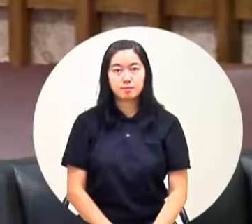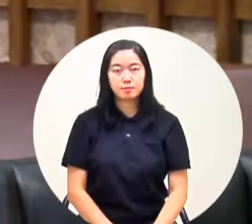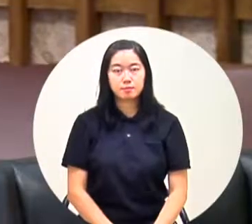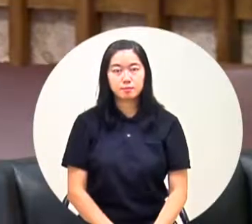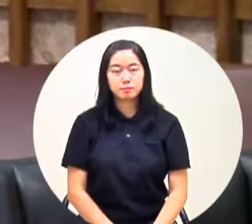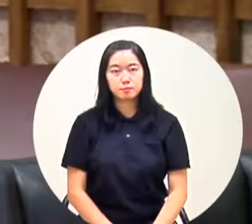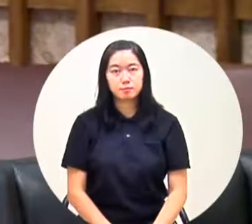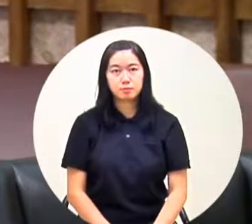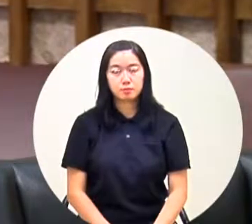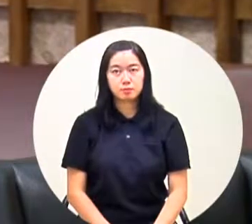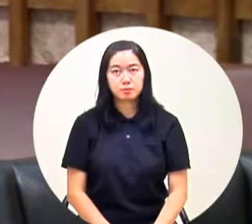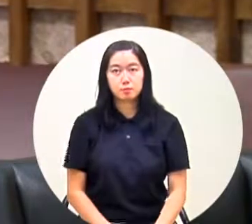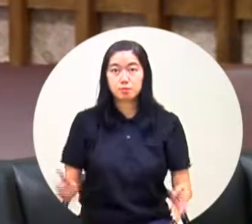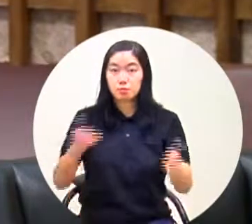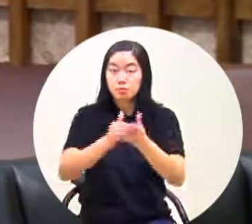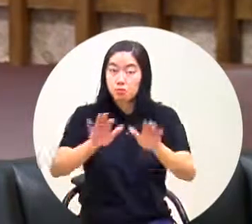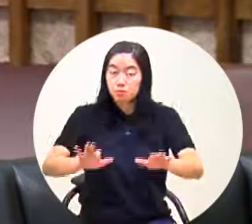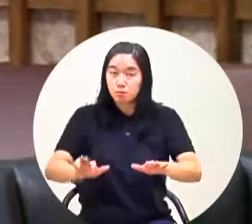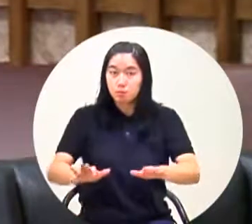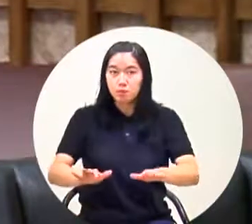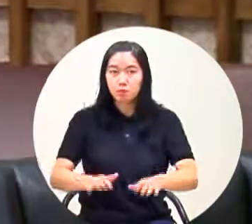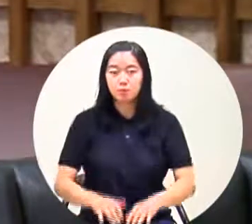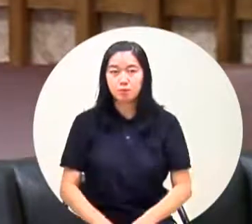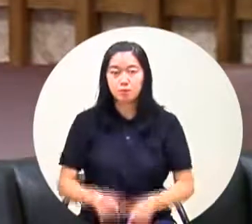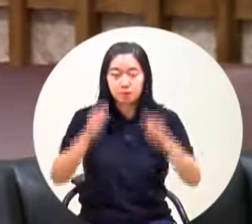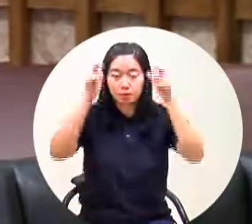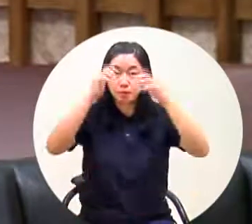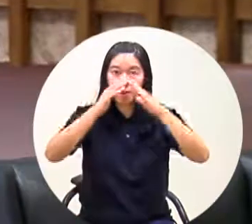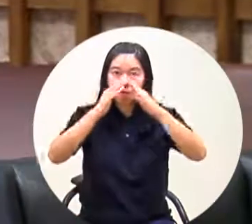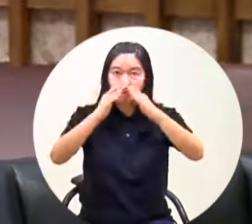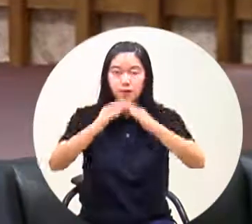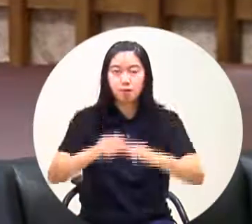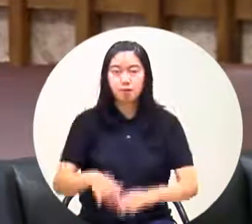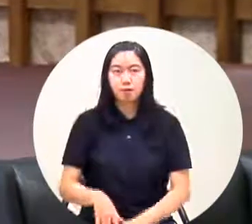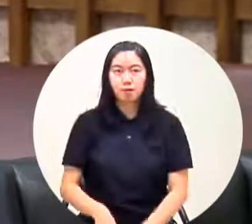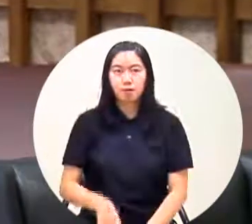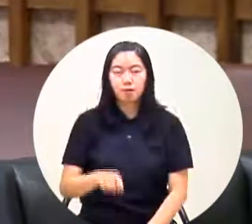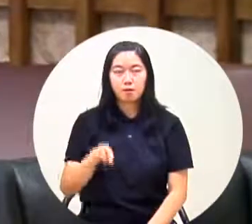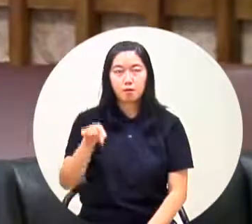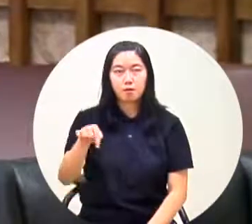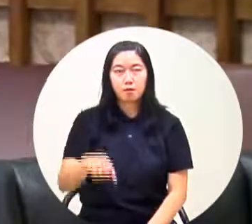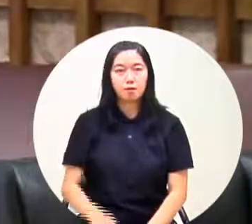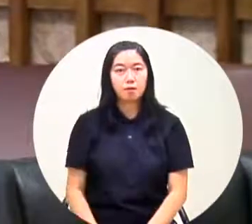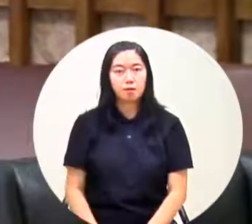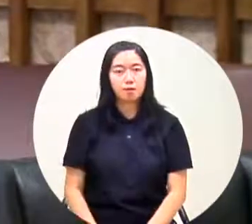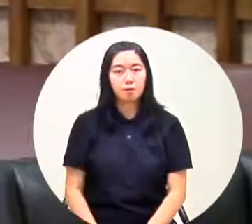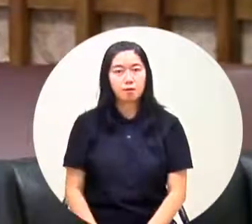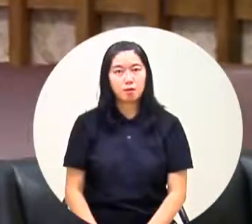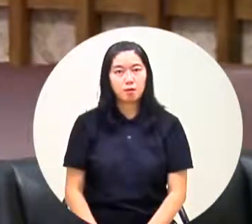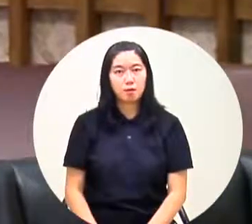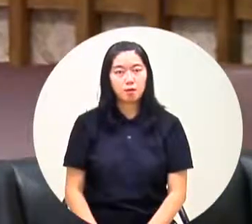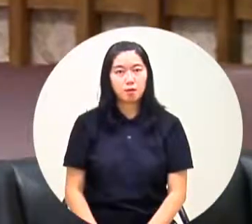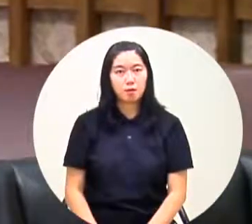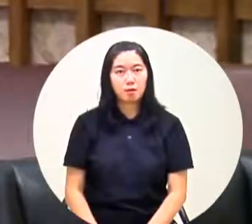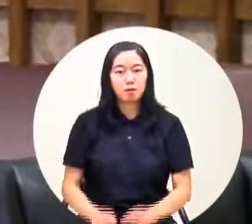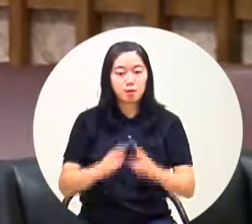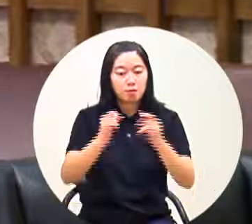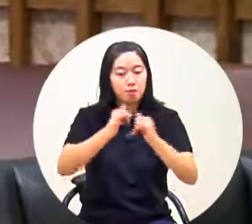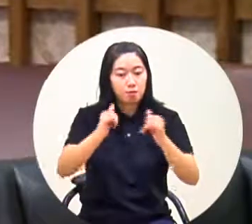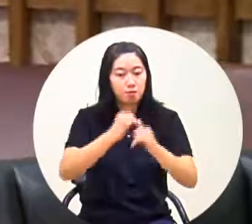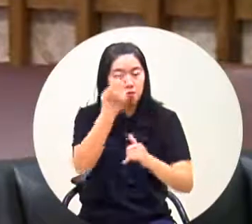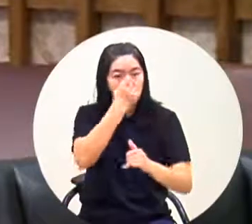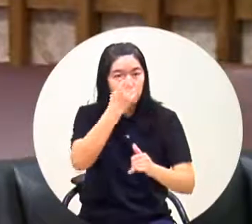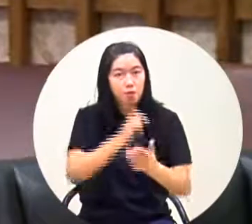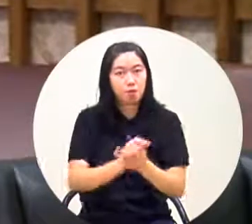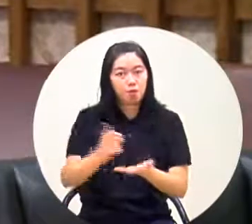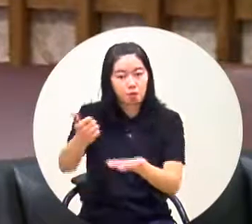讲按家己高雄市的这个民营的这个清毒业。因去把收起来粪扫，